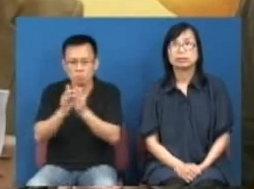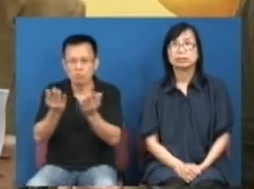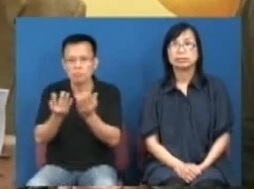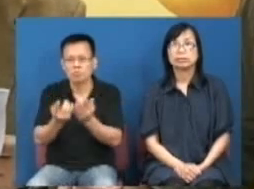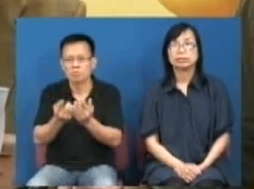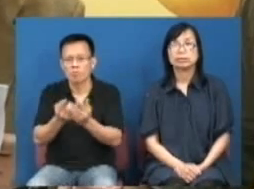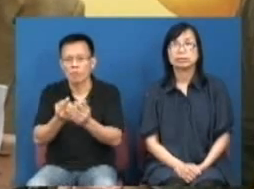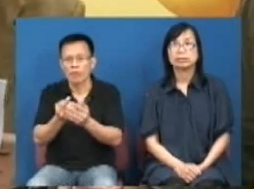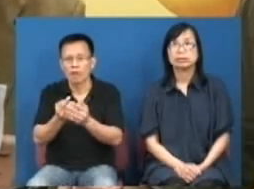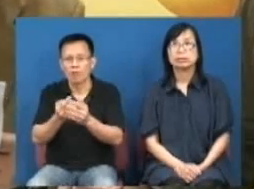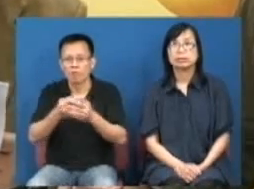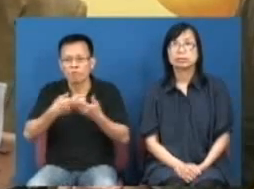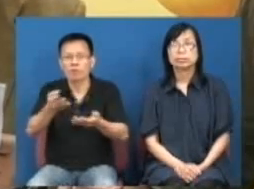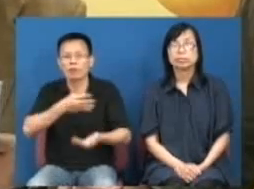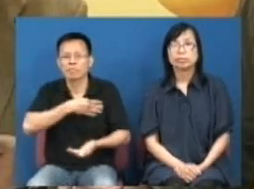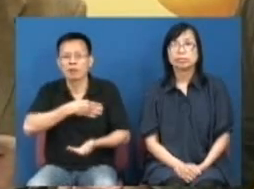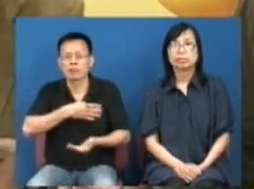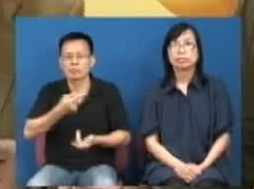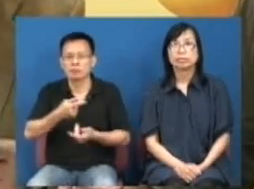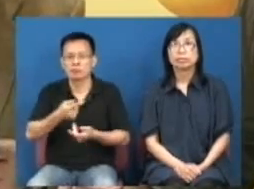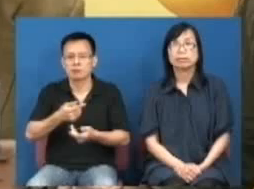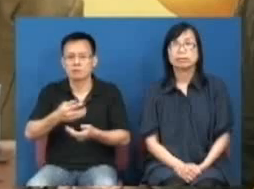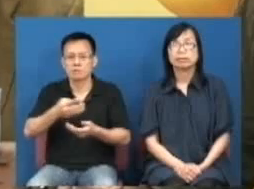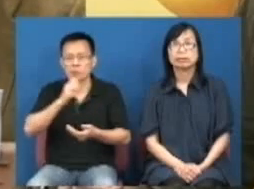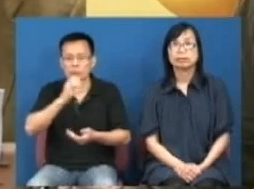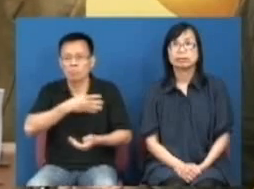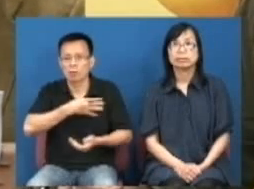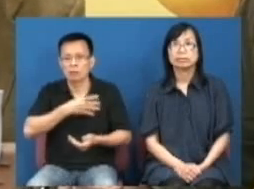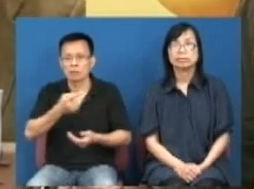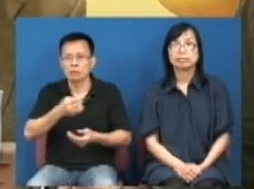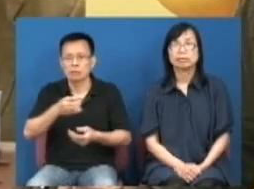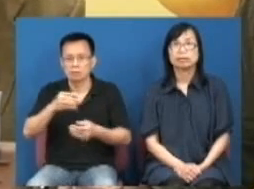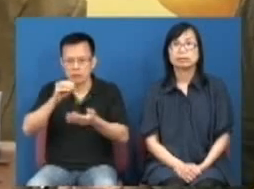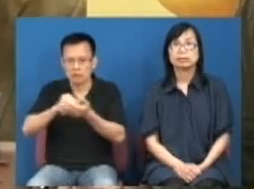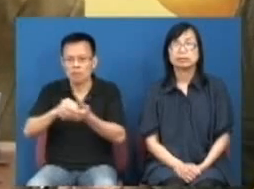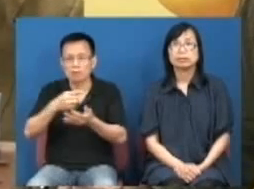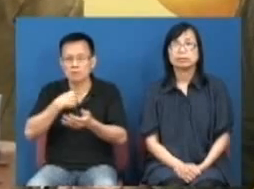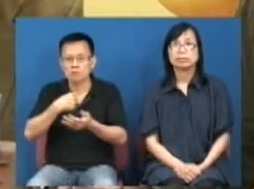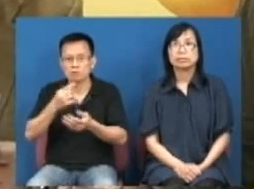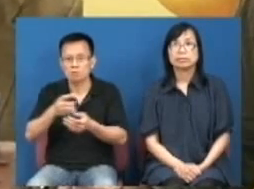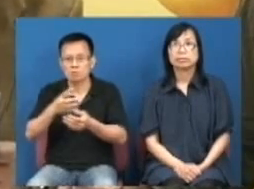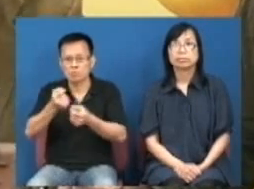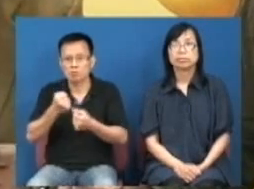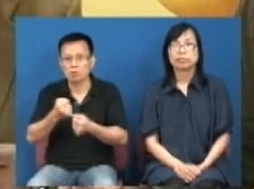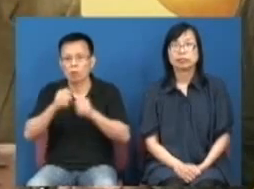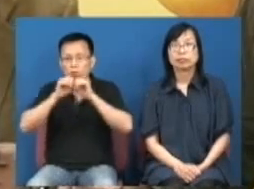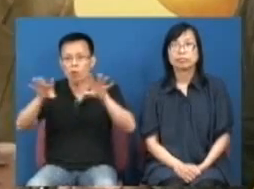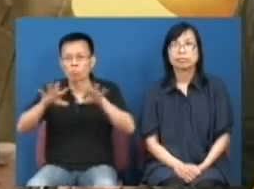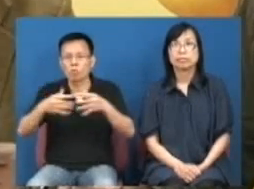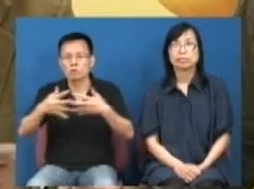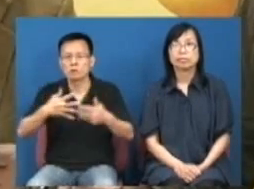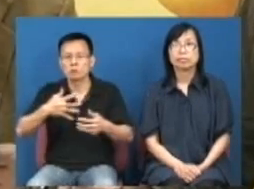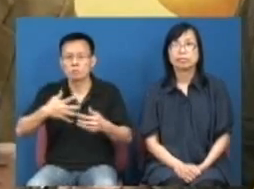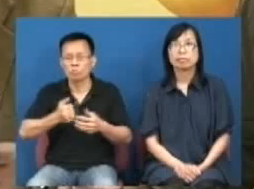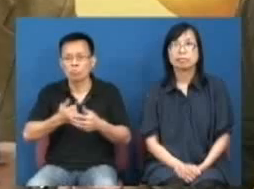佢話咧發咗牌嗰啲有要領牌嗰啲就咧，一定要登到呢個係廣播事務管理局事先